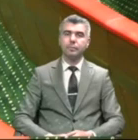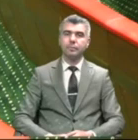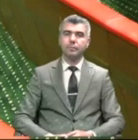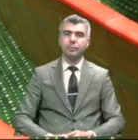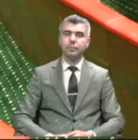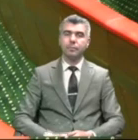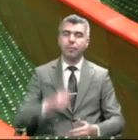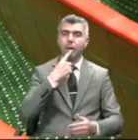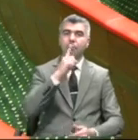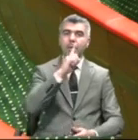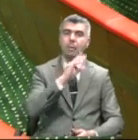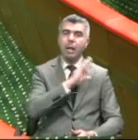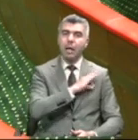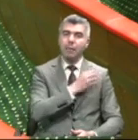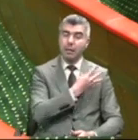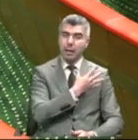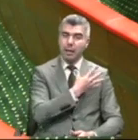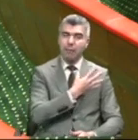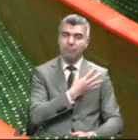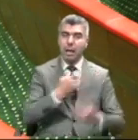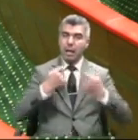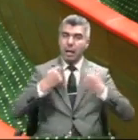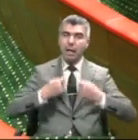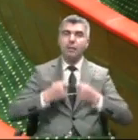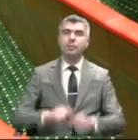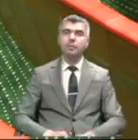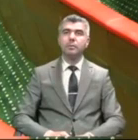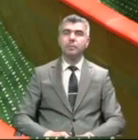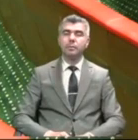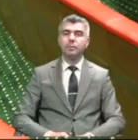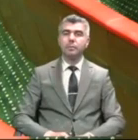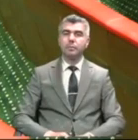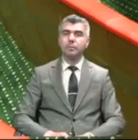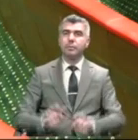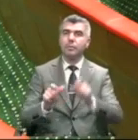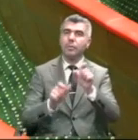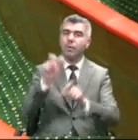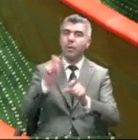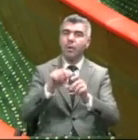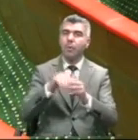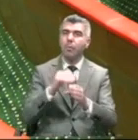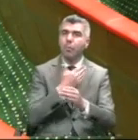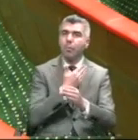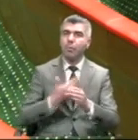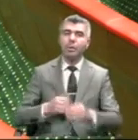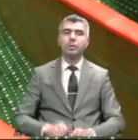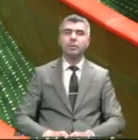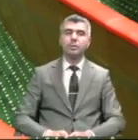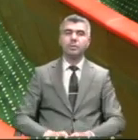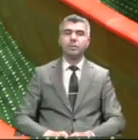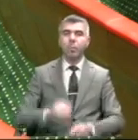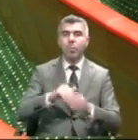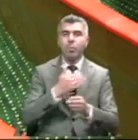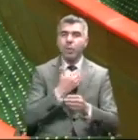بسم الله الرحمن الرحيم السيد الرئيس المحترم الشهداء المستشار المحترمون السيداء